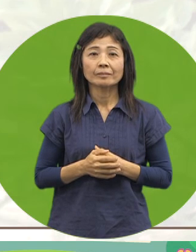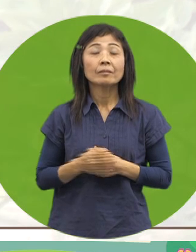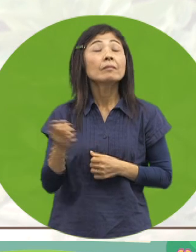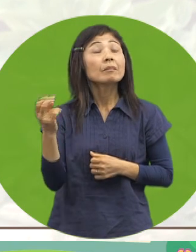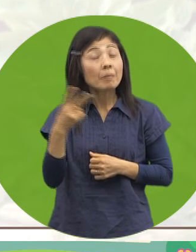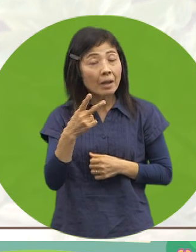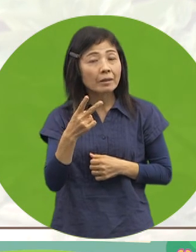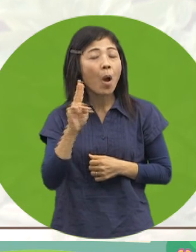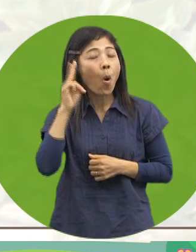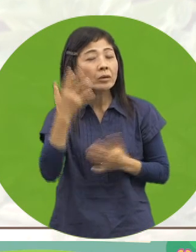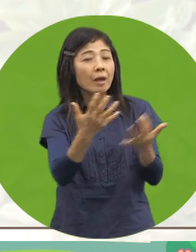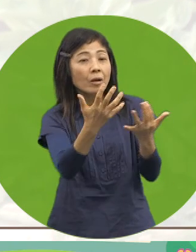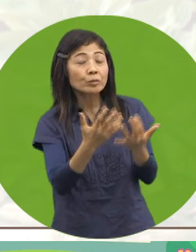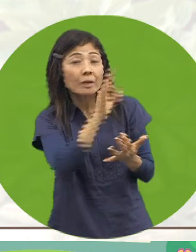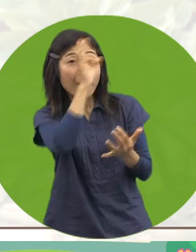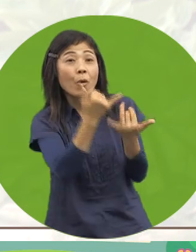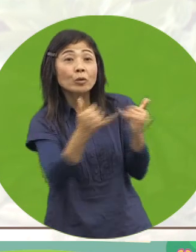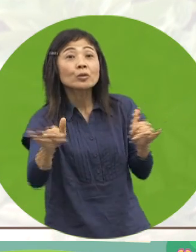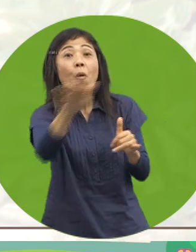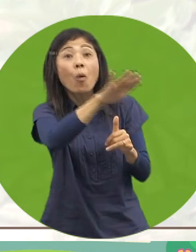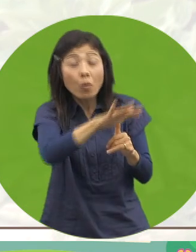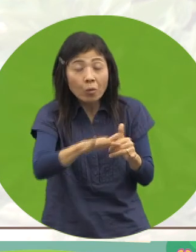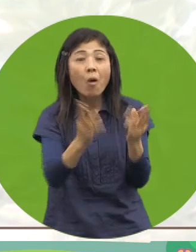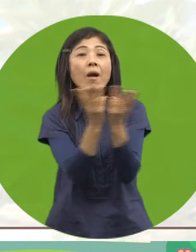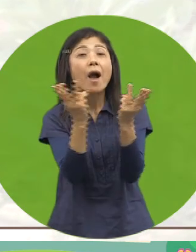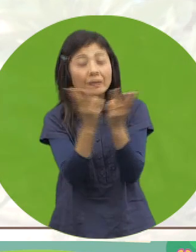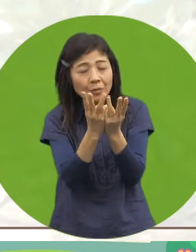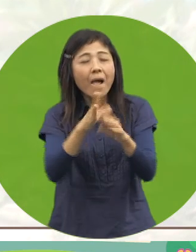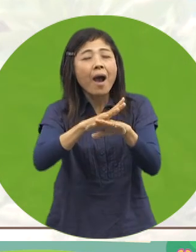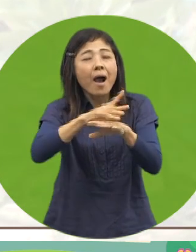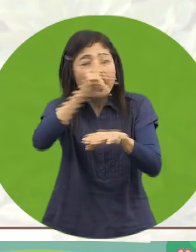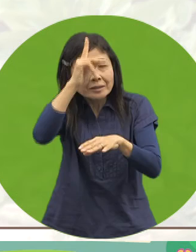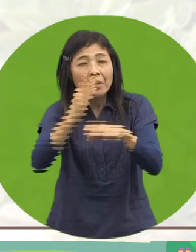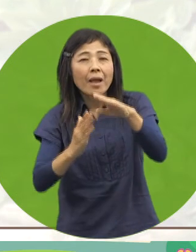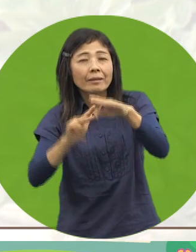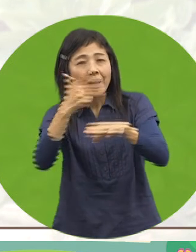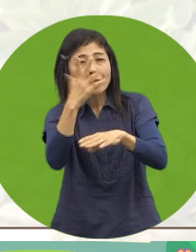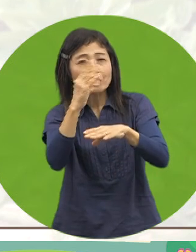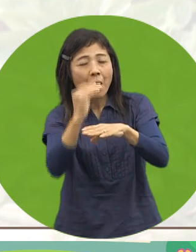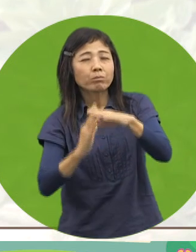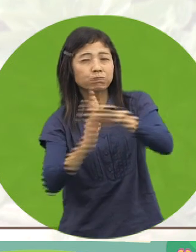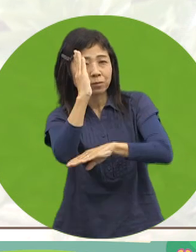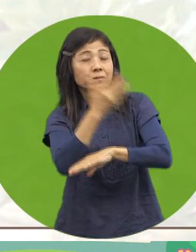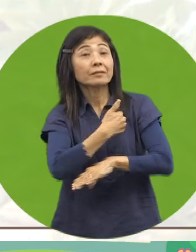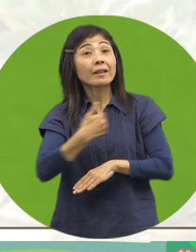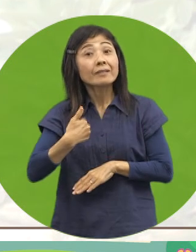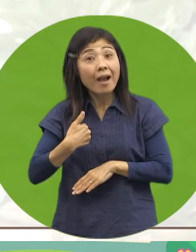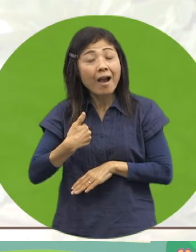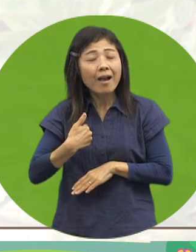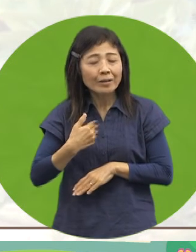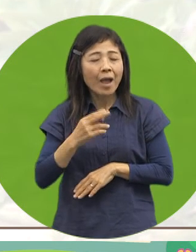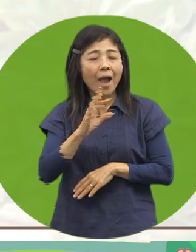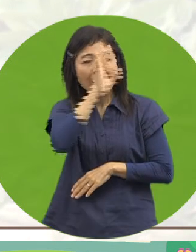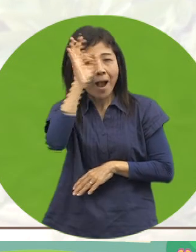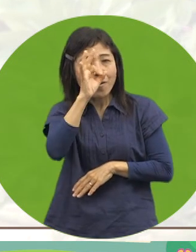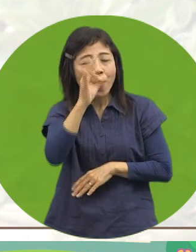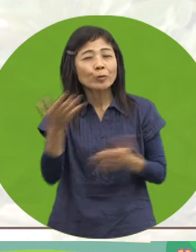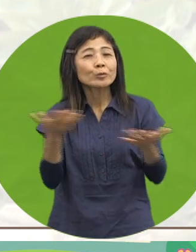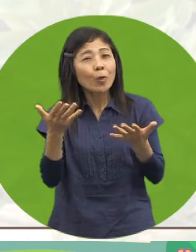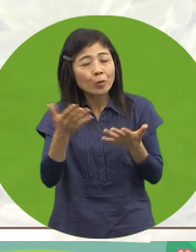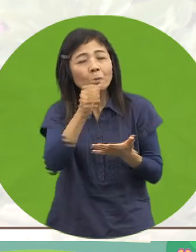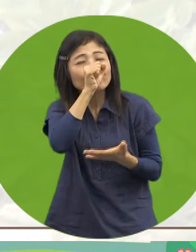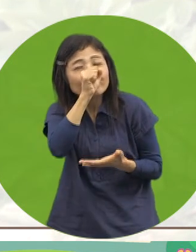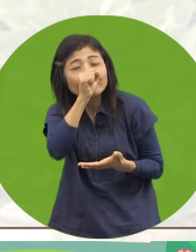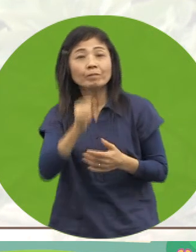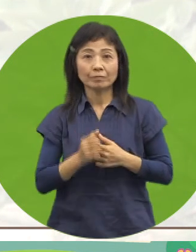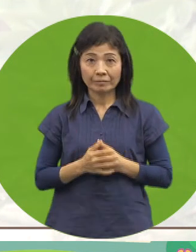また沖縄を訪れる観光客の数が初めて700万人台を記録するなど観光業も好調を維持しています